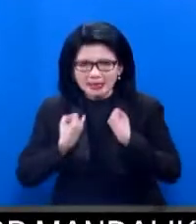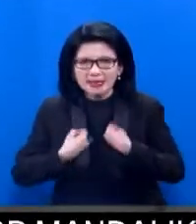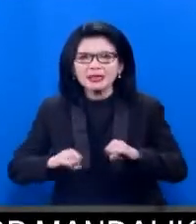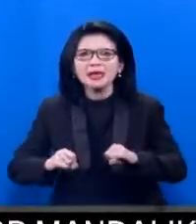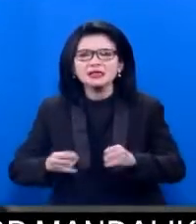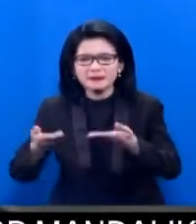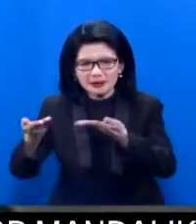menerima Kejadian ini